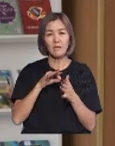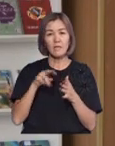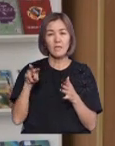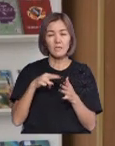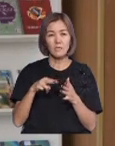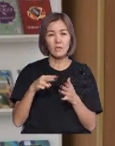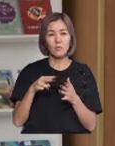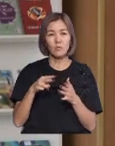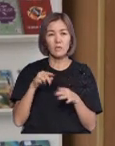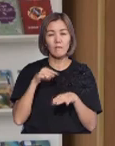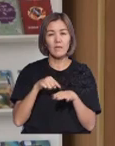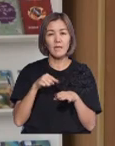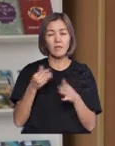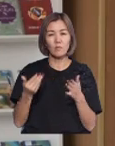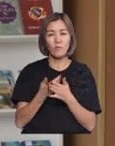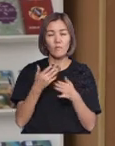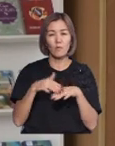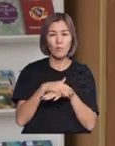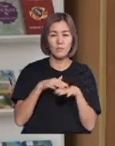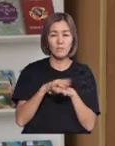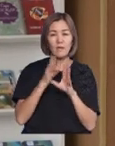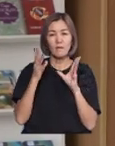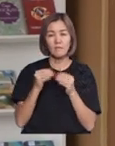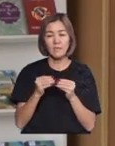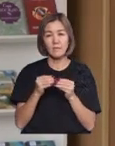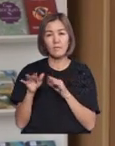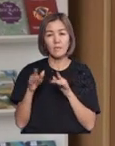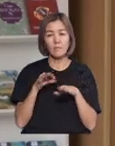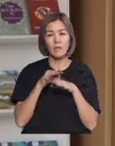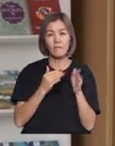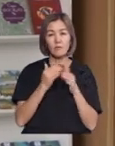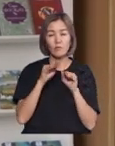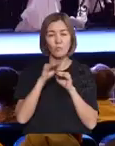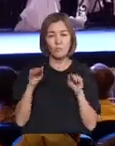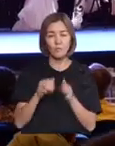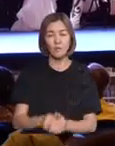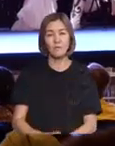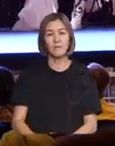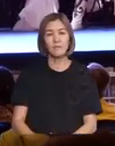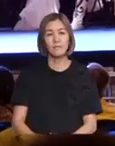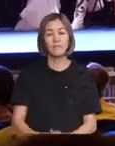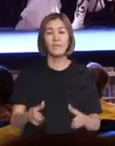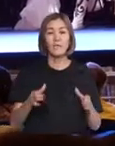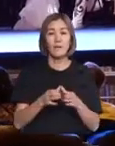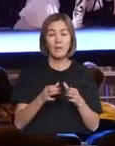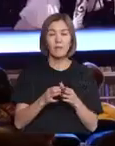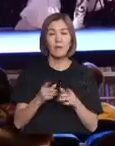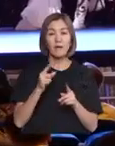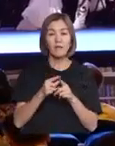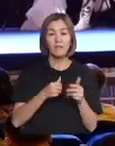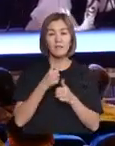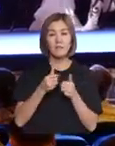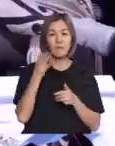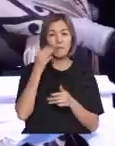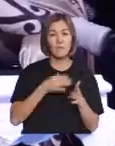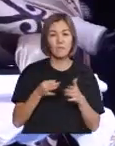литературу и его влиянии на современное общество. В целом, это мероприятие прошло на высоком уровне. Команда айтыскеров из Алматинской